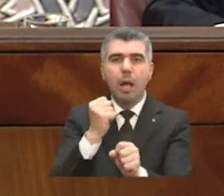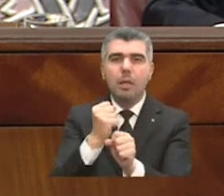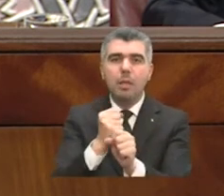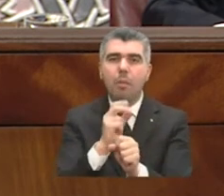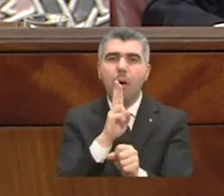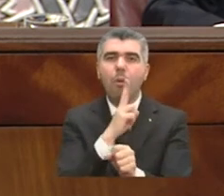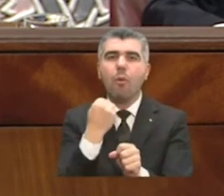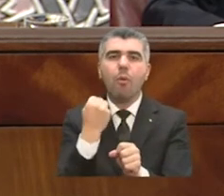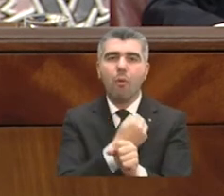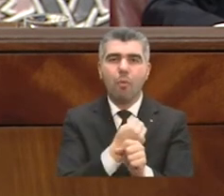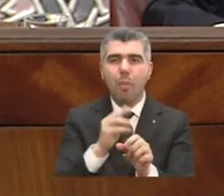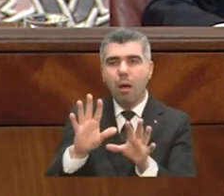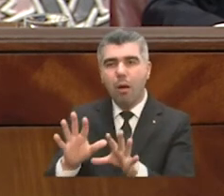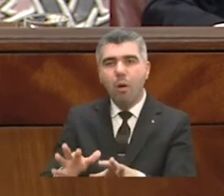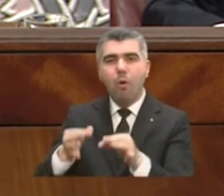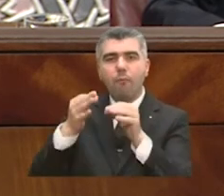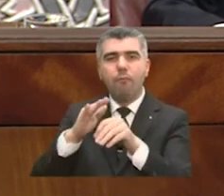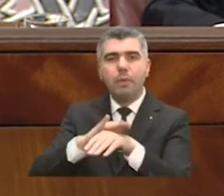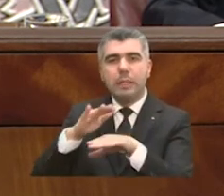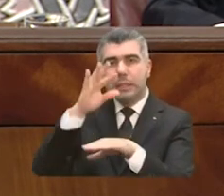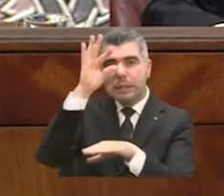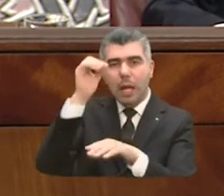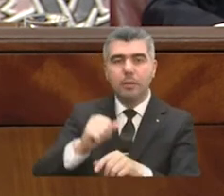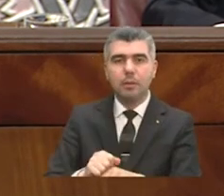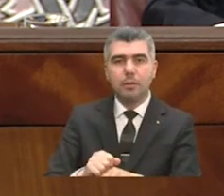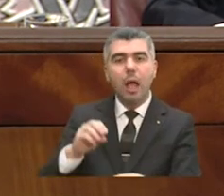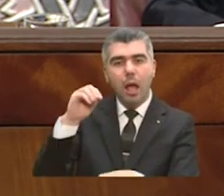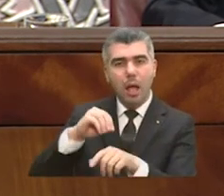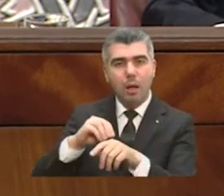évidemment son pouvoir législatif et dans